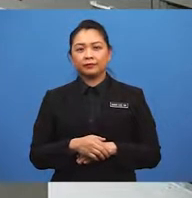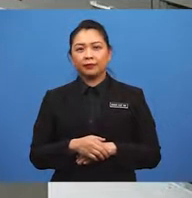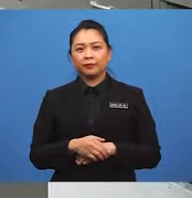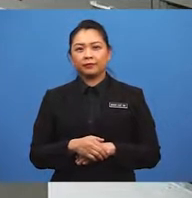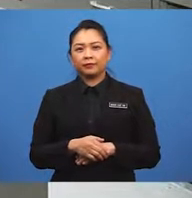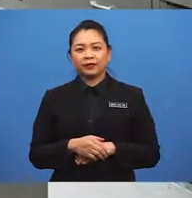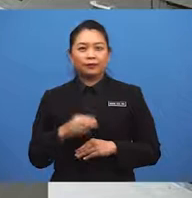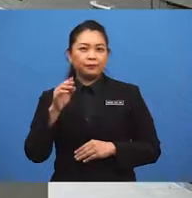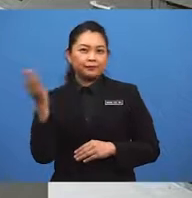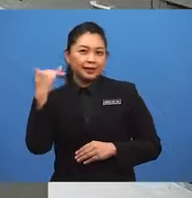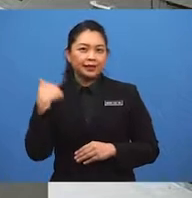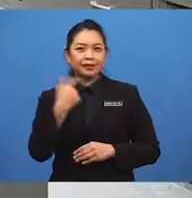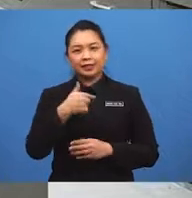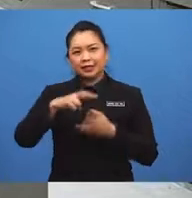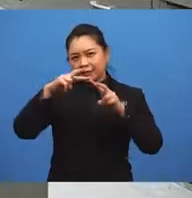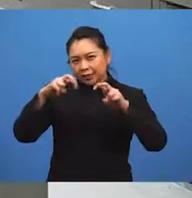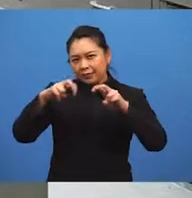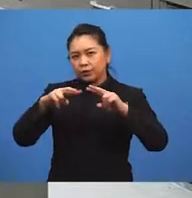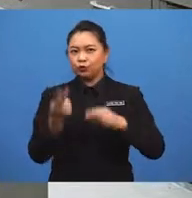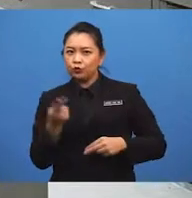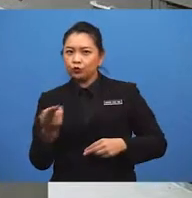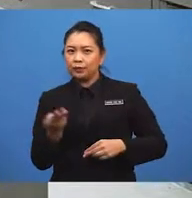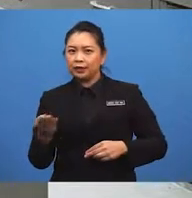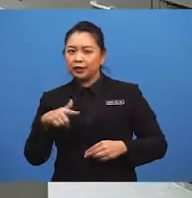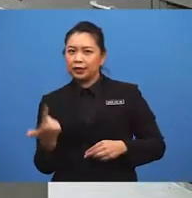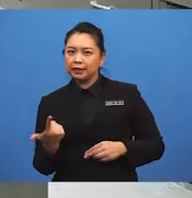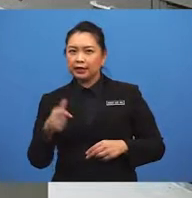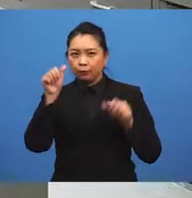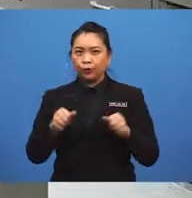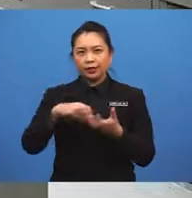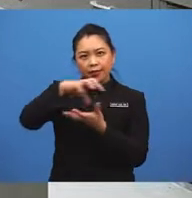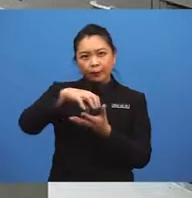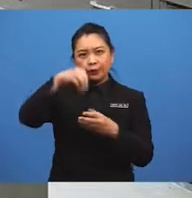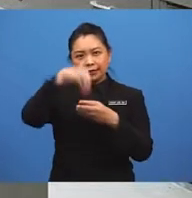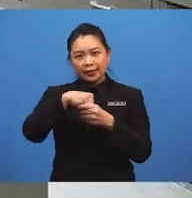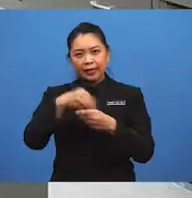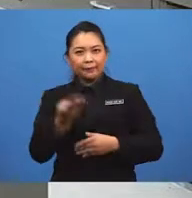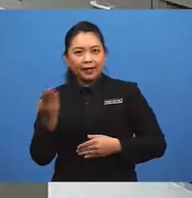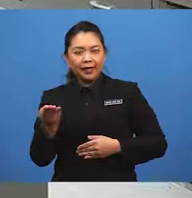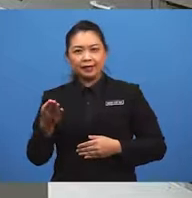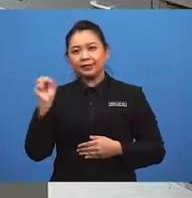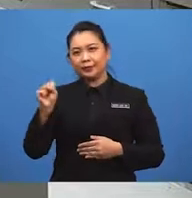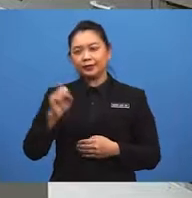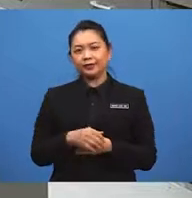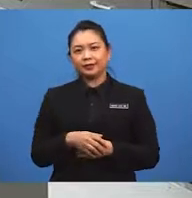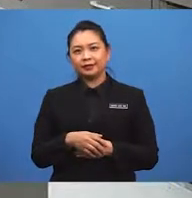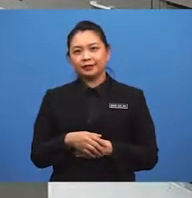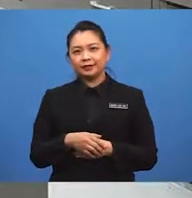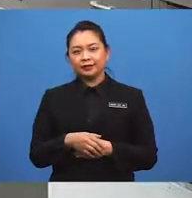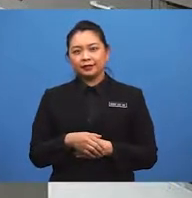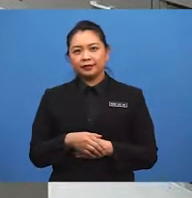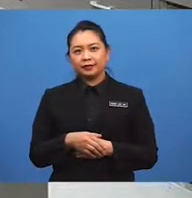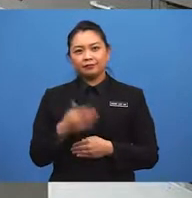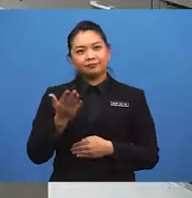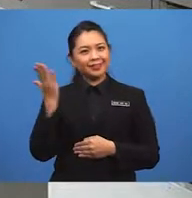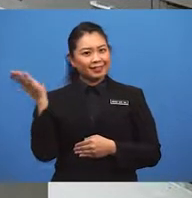Murid-murid, mari kita kaji unsur benda asing yang boleh dicampurkan ke dalam bahan semiconductor.